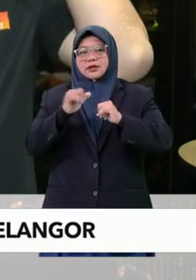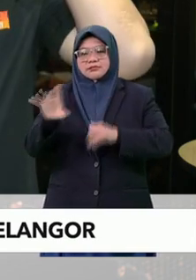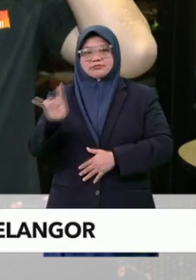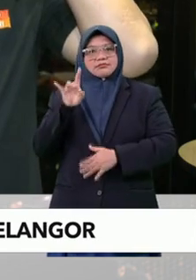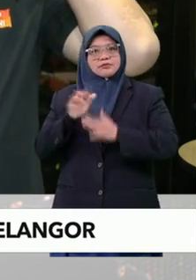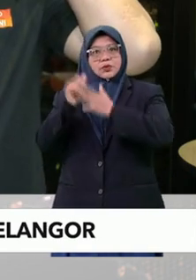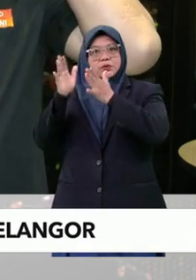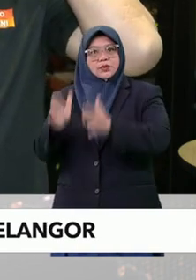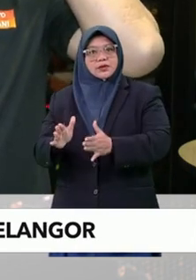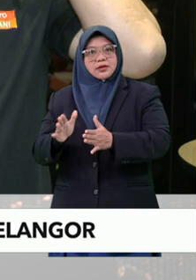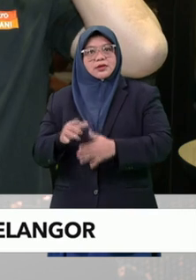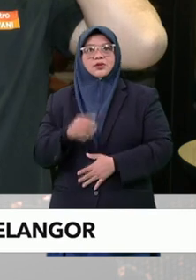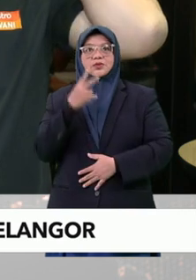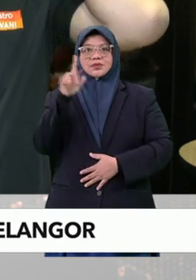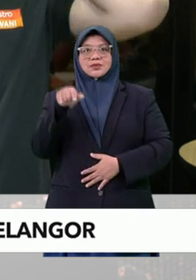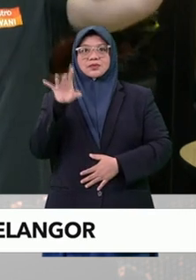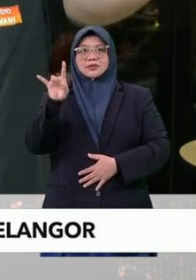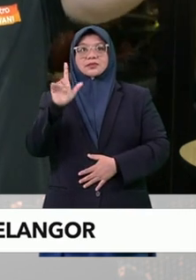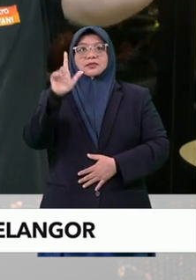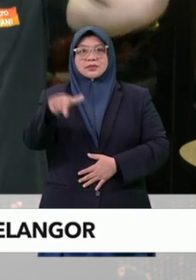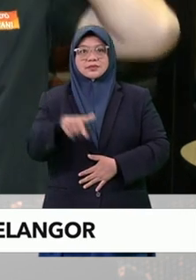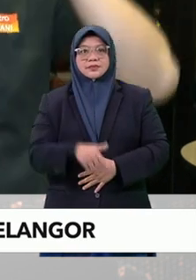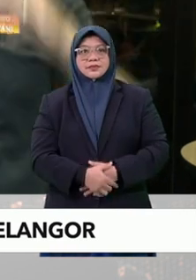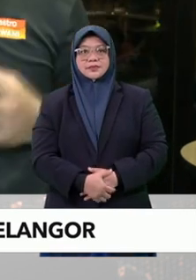mendapat mandat mereka pada 12 nanti Paris